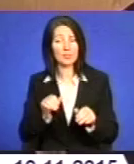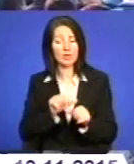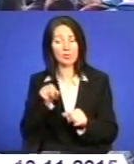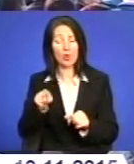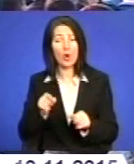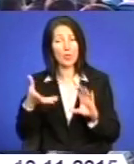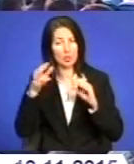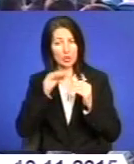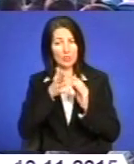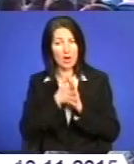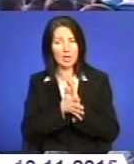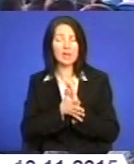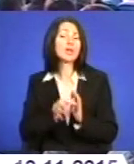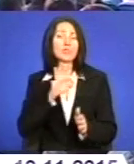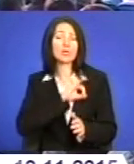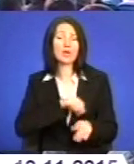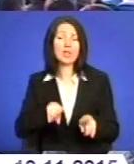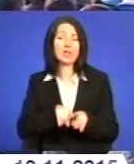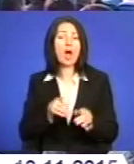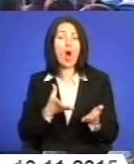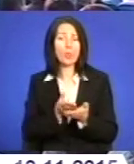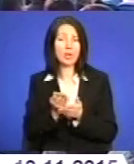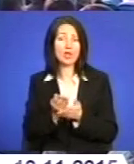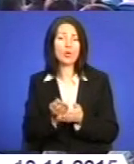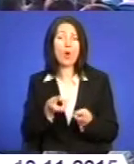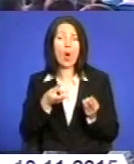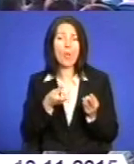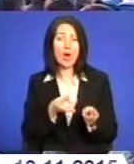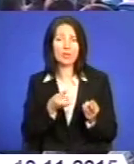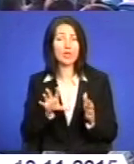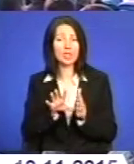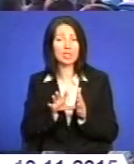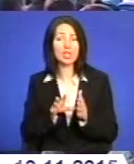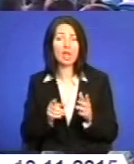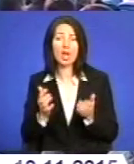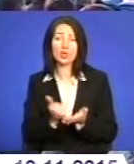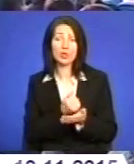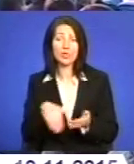проаналізували споживання та оплату за паливно-енергетичні ресурси всіма категоріями населення.